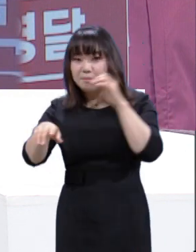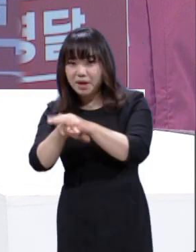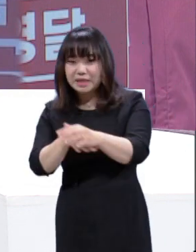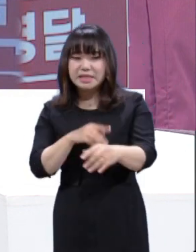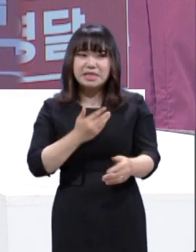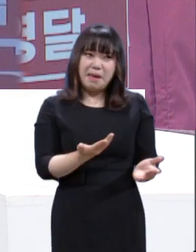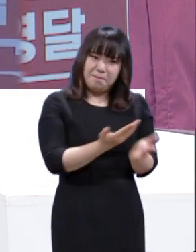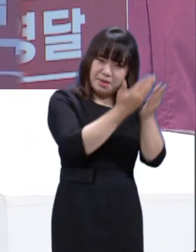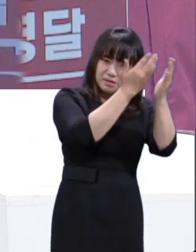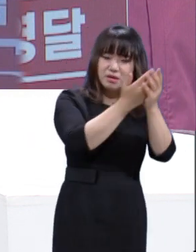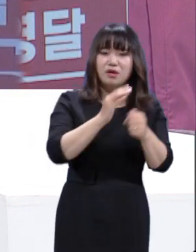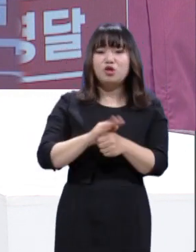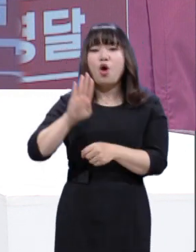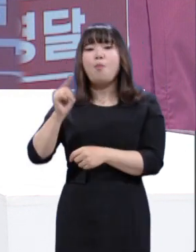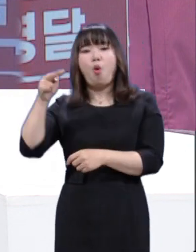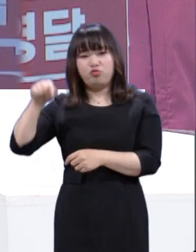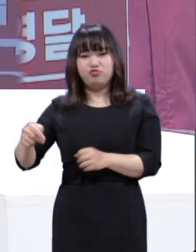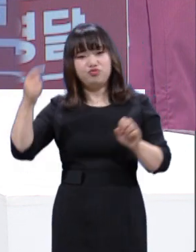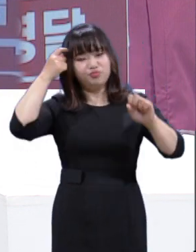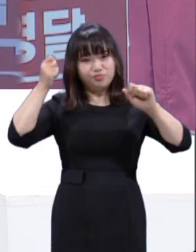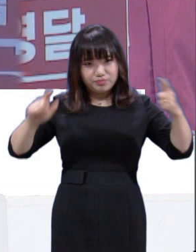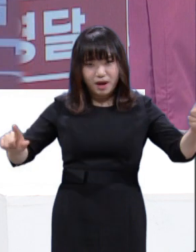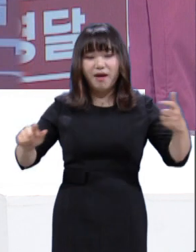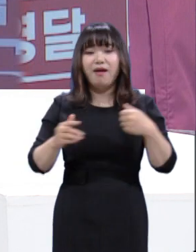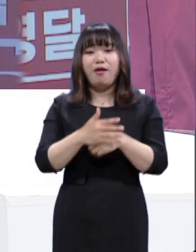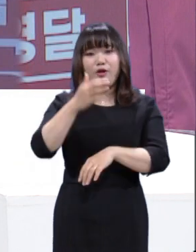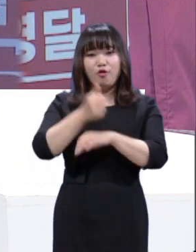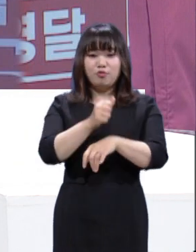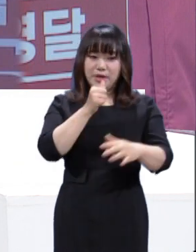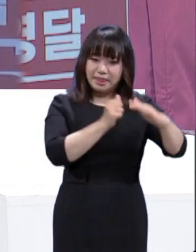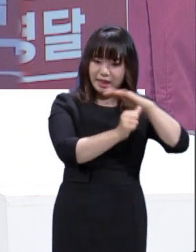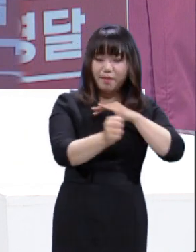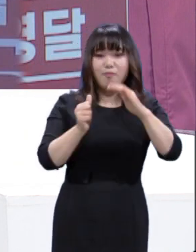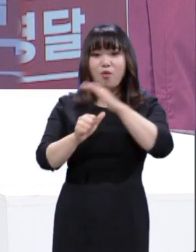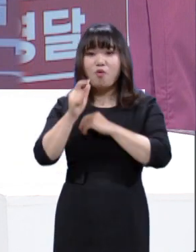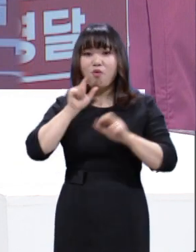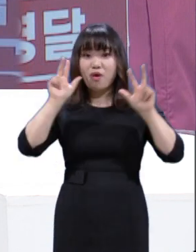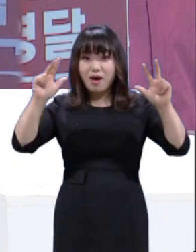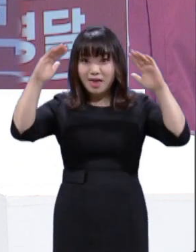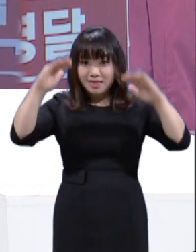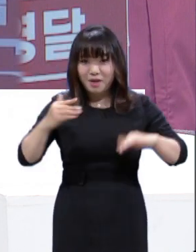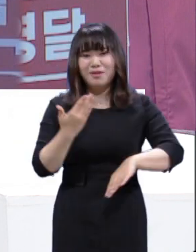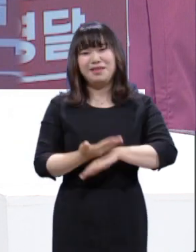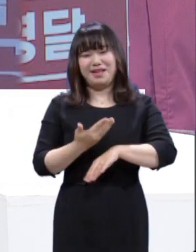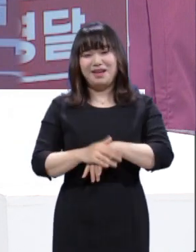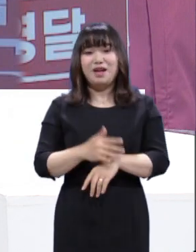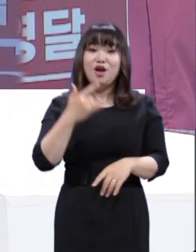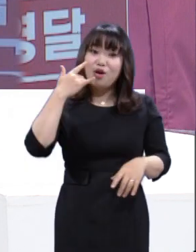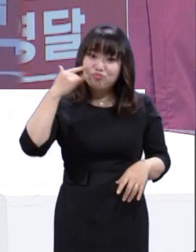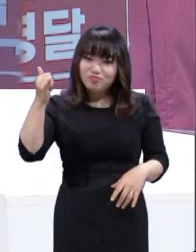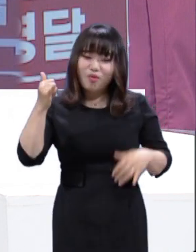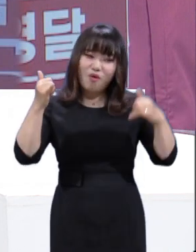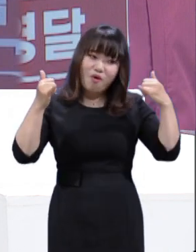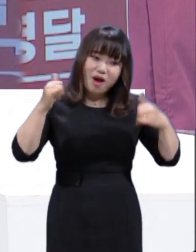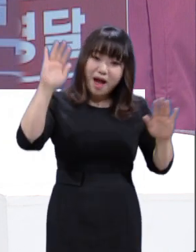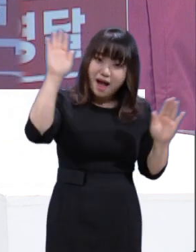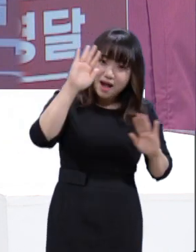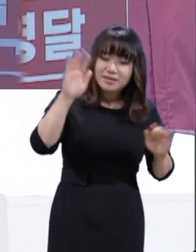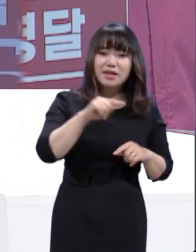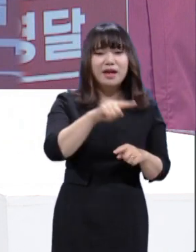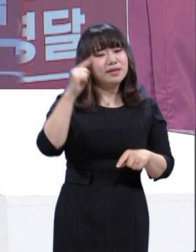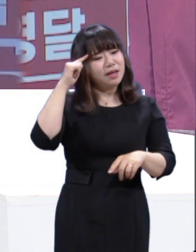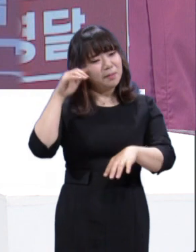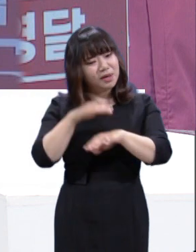보수 후보 모두 초등학교 돌봄 정책을 대표 공약으로 내세우고 있는데요. 학생과 학부모 수요 충족은 물론